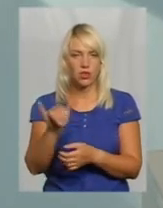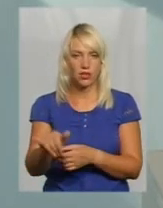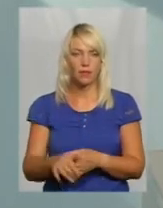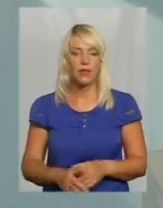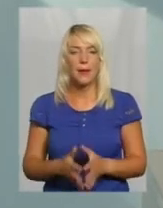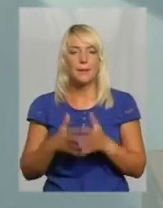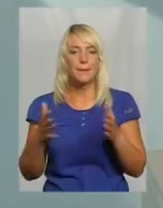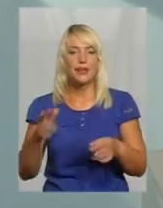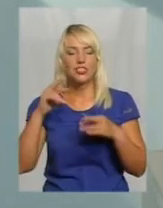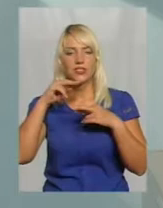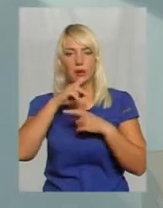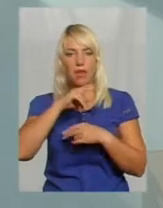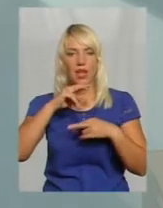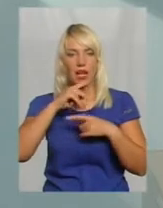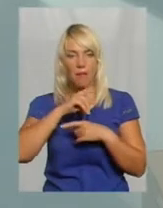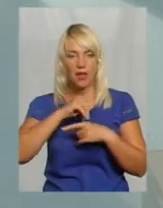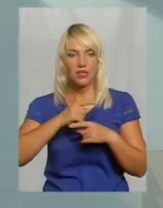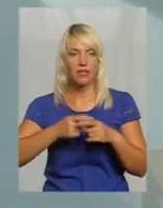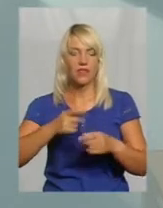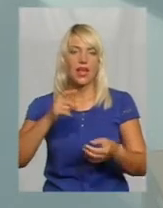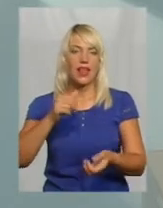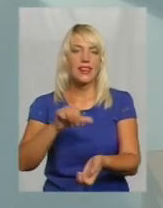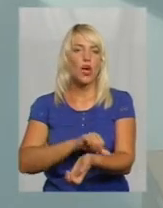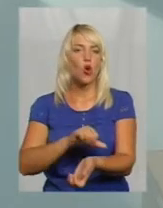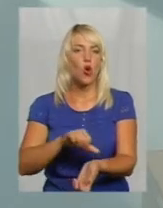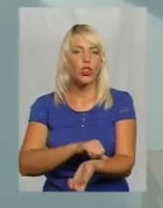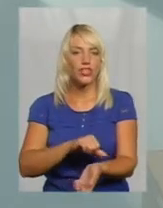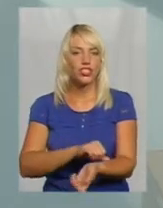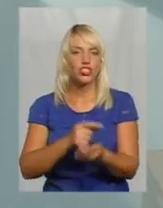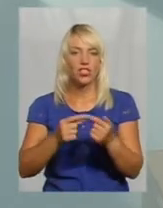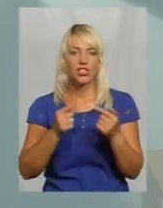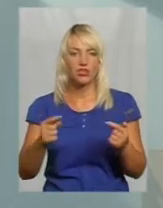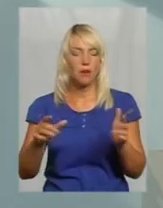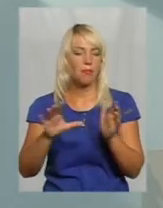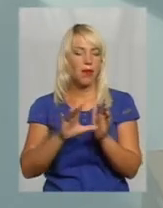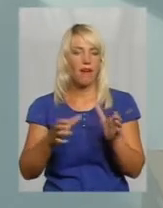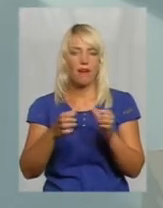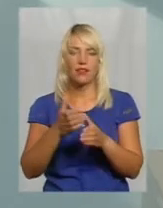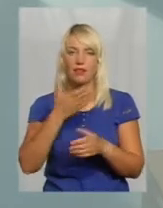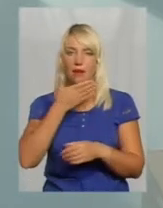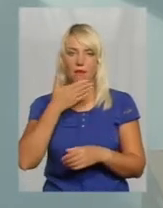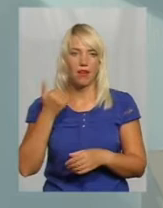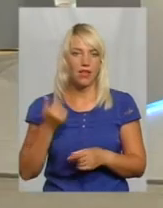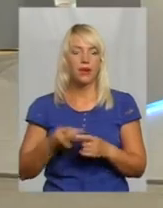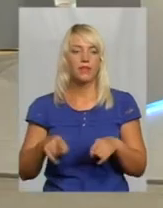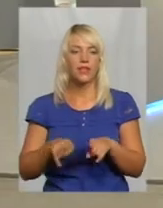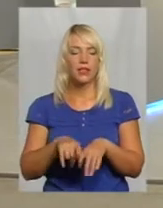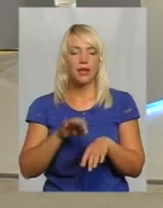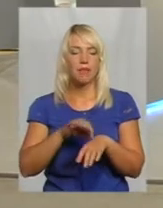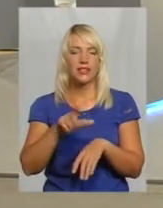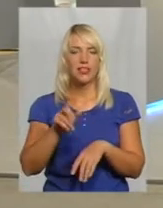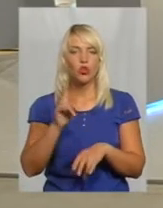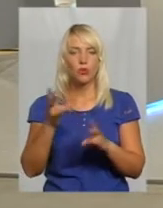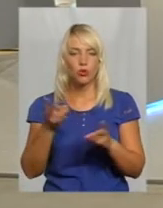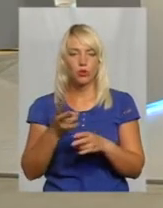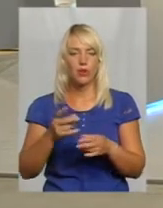Більшість медикаментів, тобто наркотичні, допустимо, речовини, бригада не має. такі пацієнти, які потребують